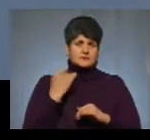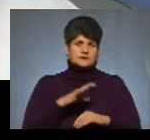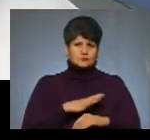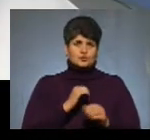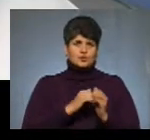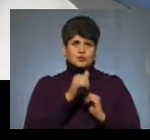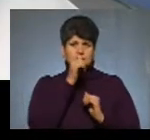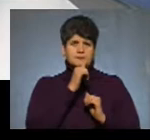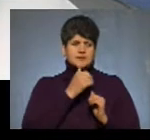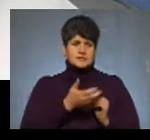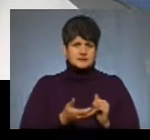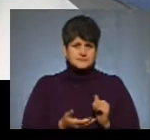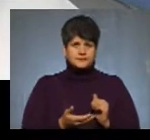щомісяця,